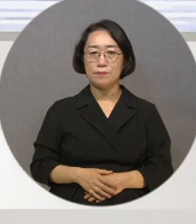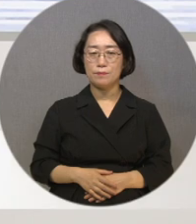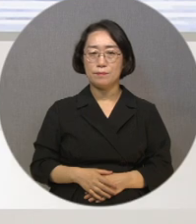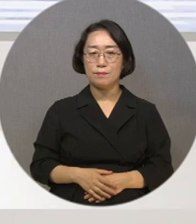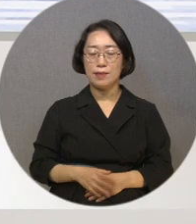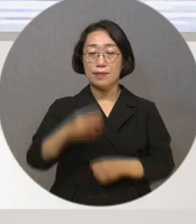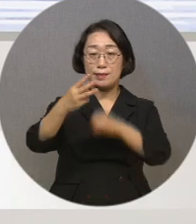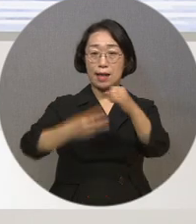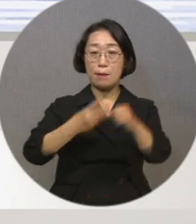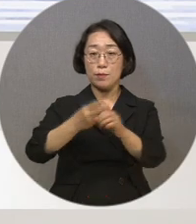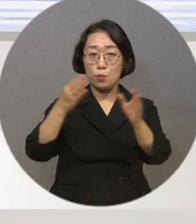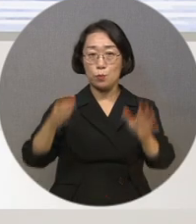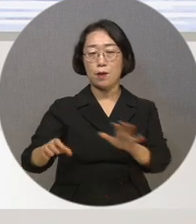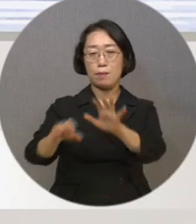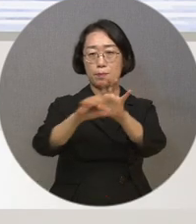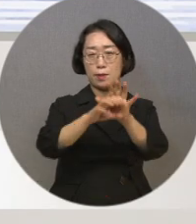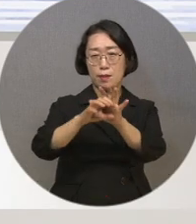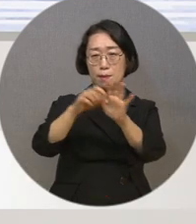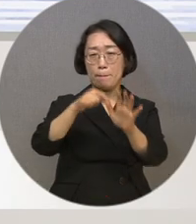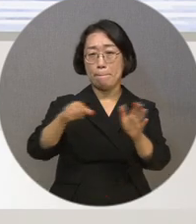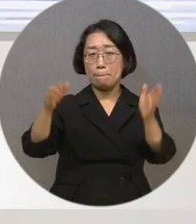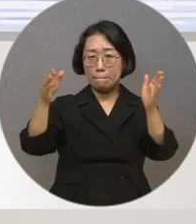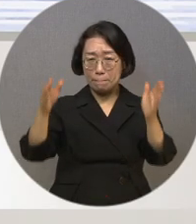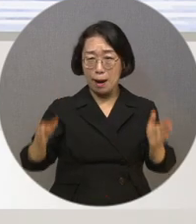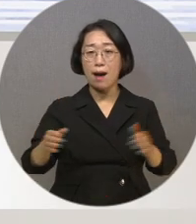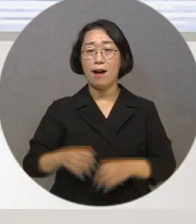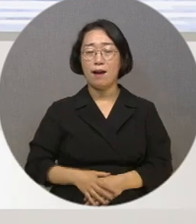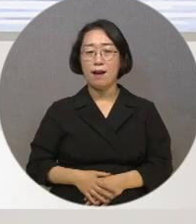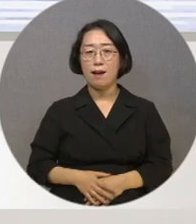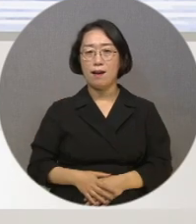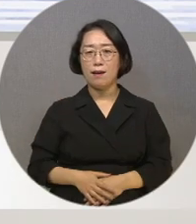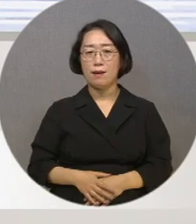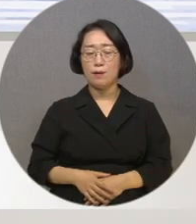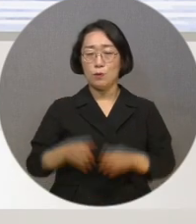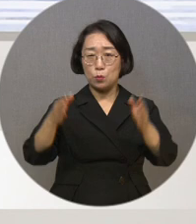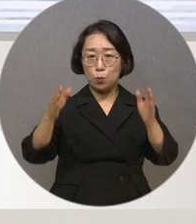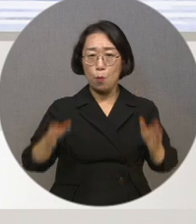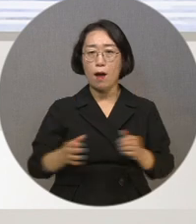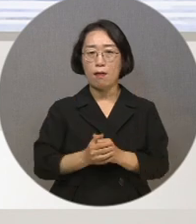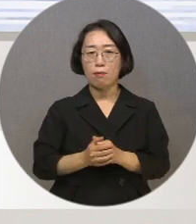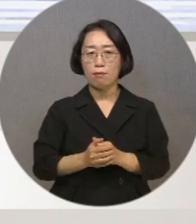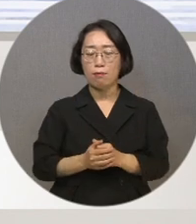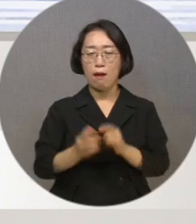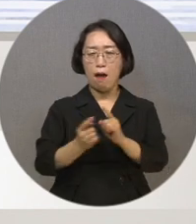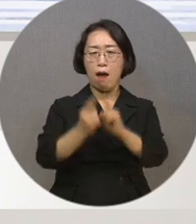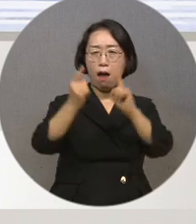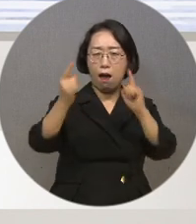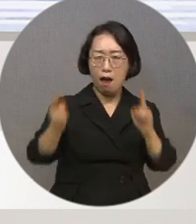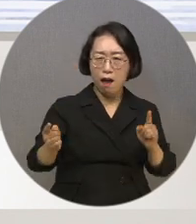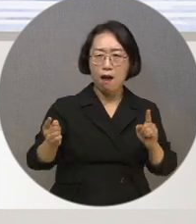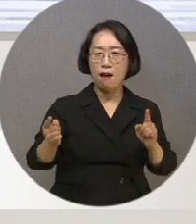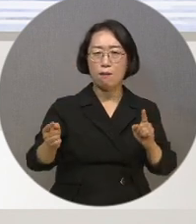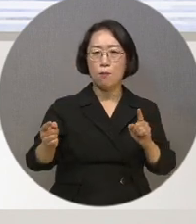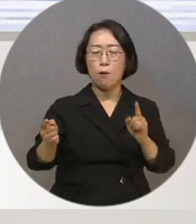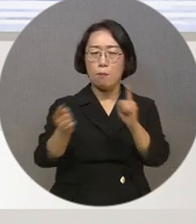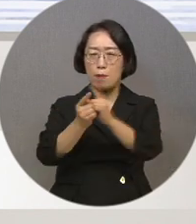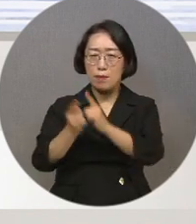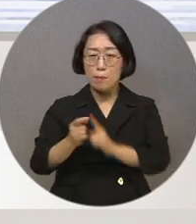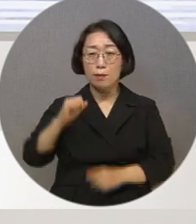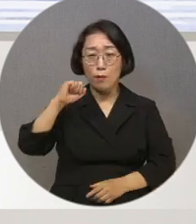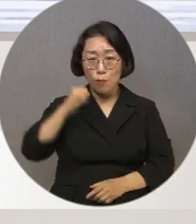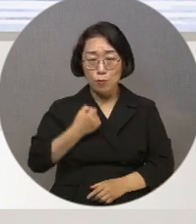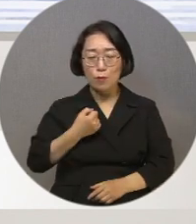우리가 3년을 팬데믹 기간을 거쳤었는데 그 기간에 단절되었던 소소한